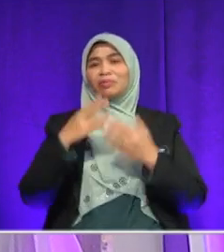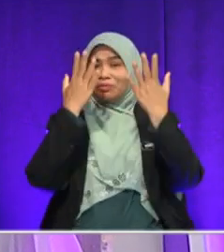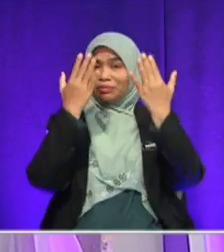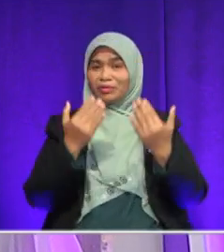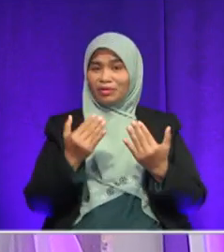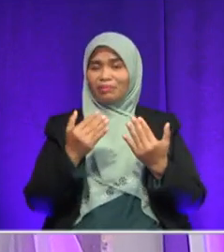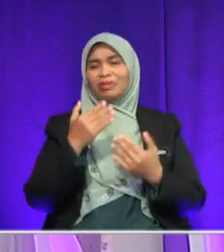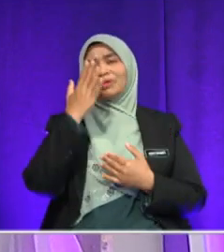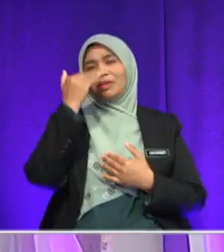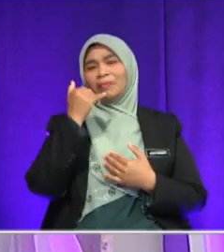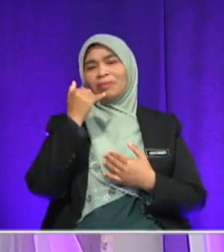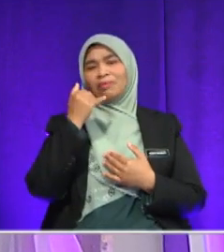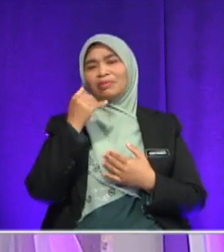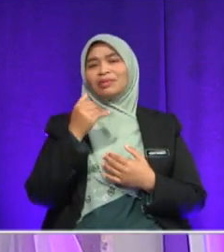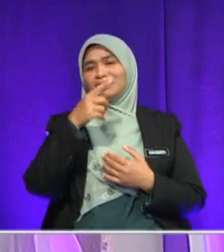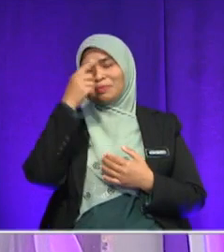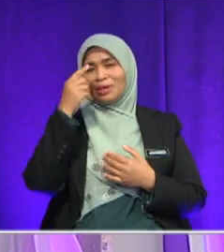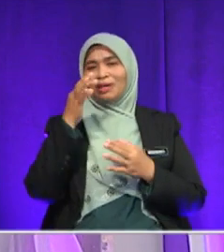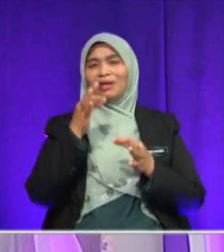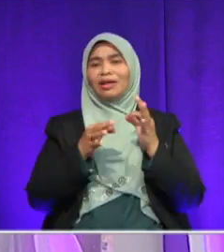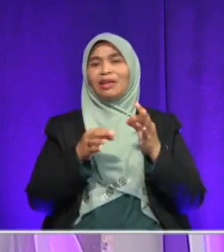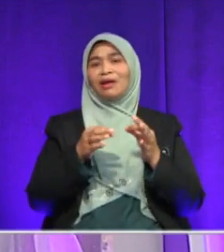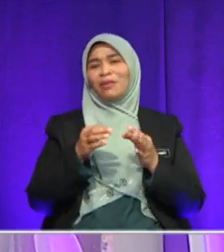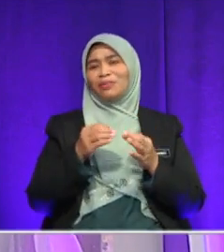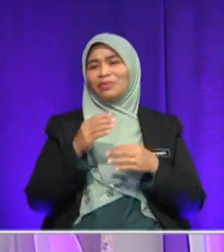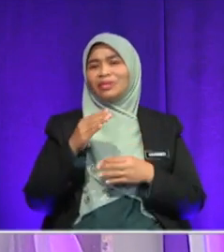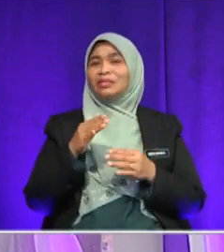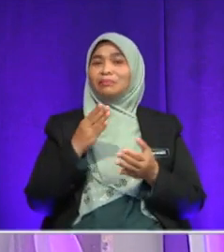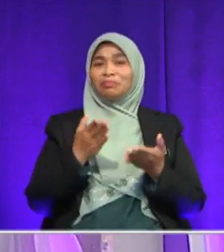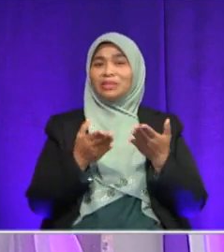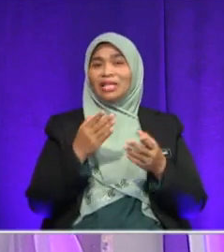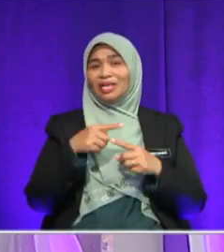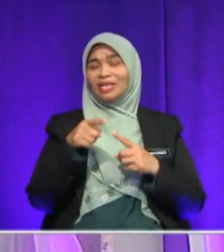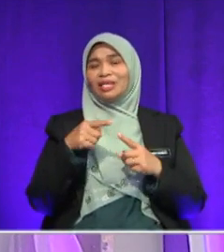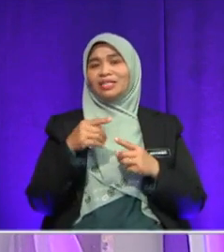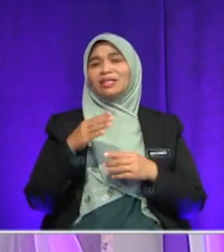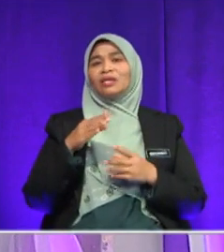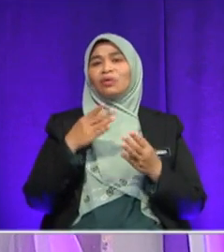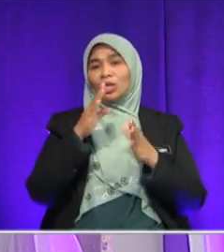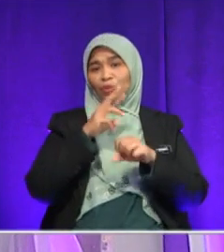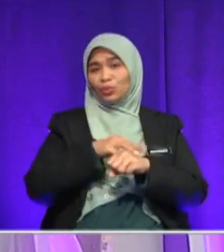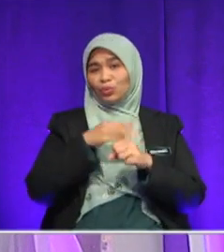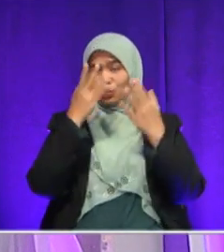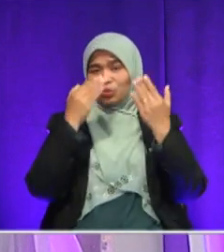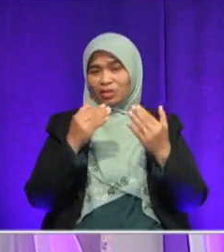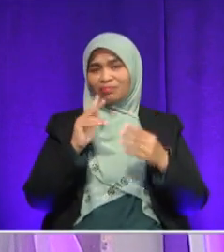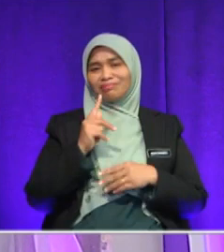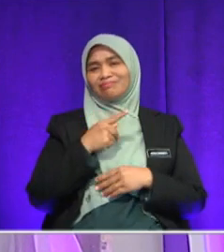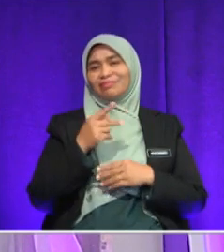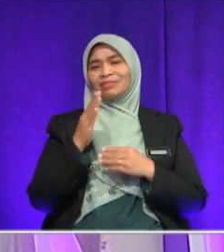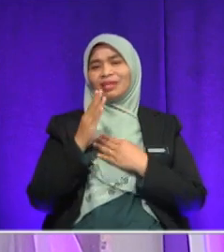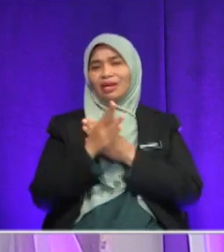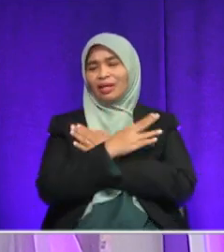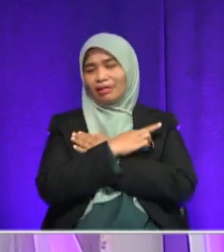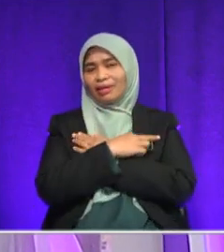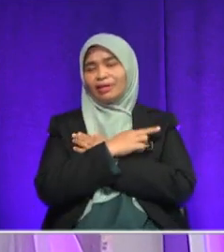sebelum hujan. Kenapa? Sebab kalau musim hujan, harga payung akan naik. Kita berjenaka sikit. Dan sekarang kita akan berehat sebentar. Pastikan anda